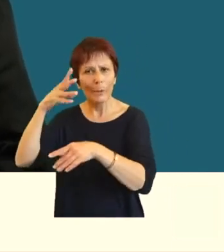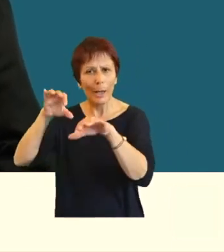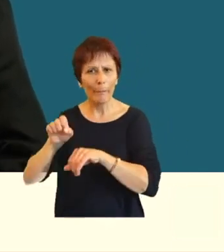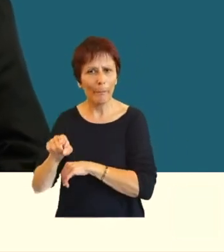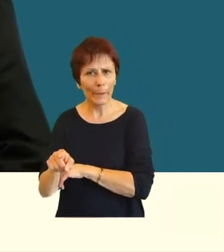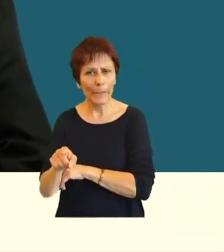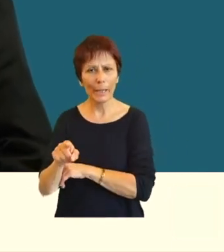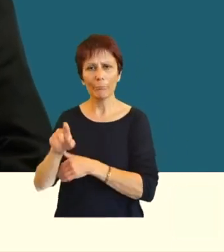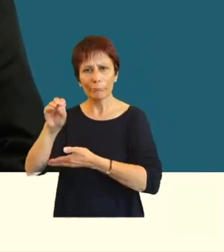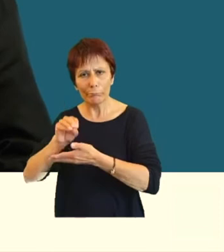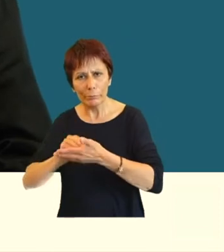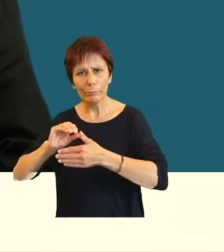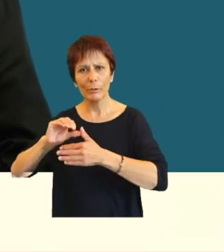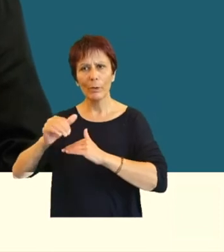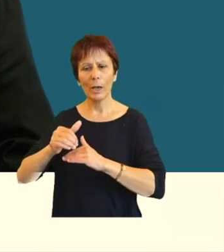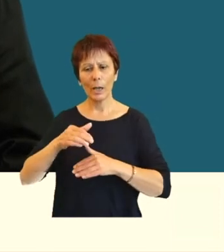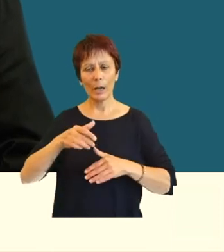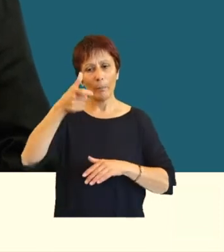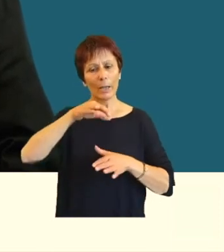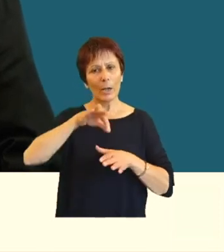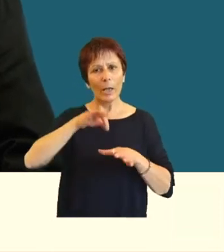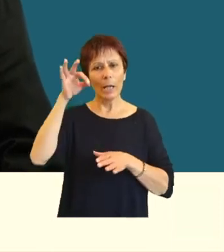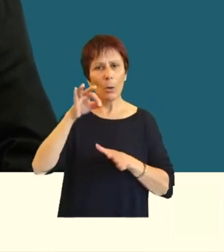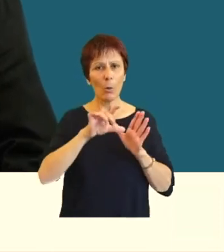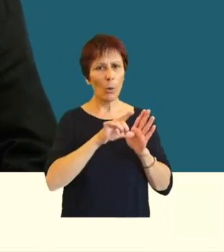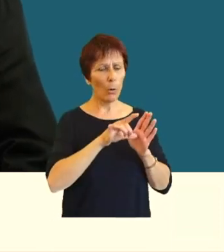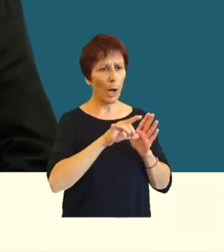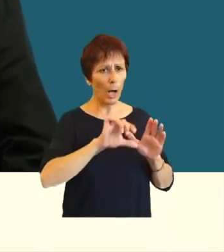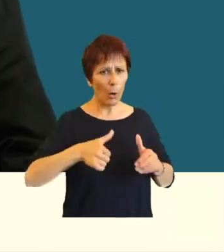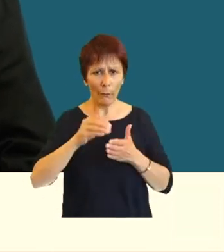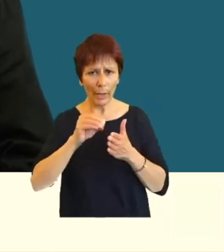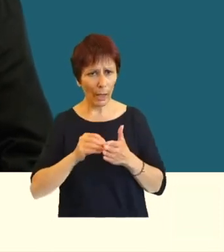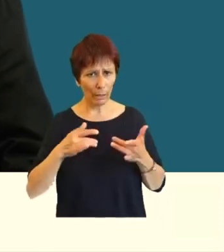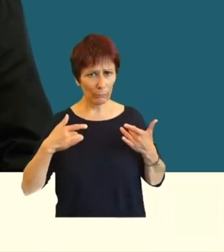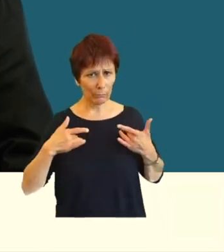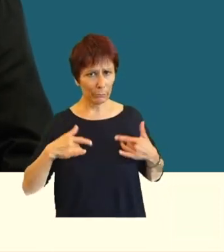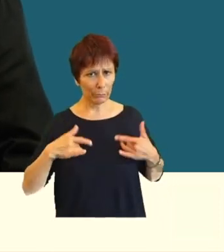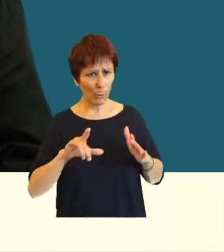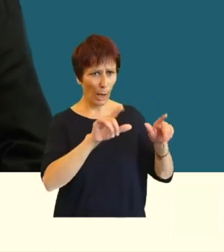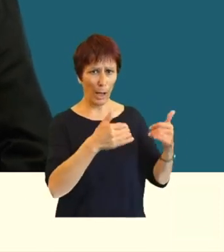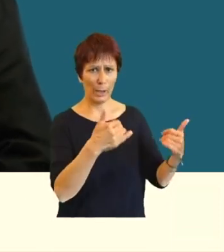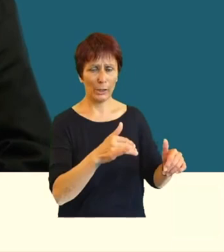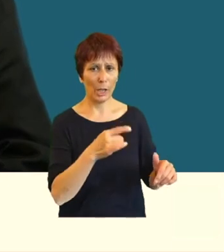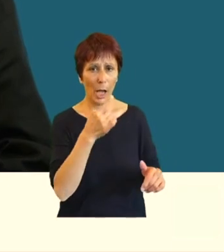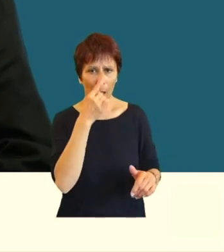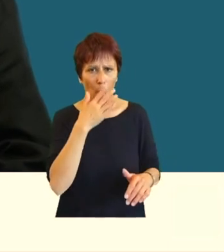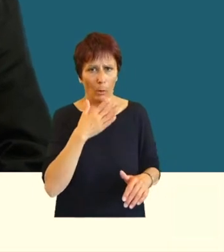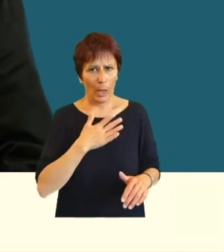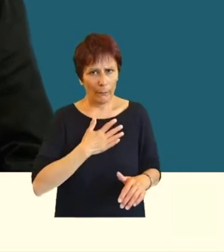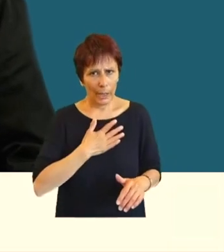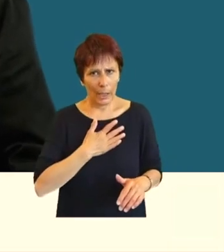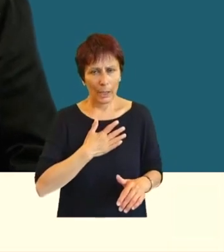les mettre en forme, c'est pas à l'élu de réécrire une loi qui a été faite. À notre sens, il y a